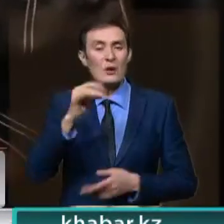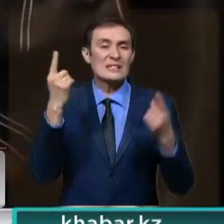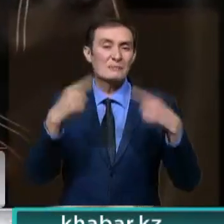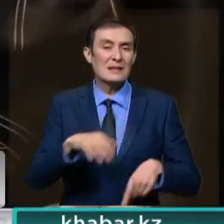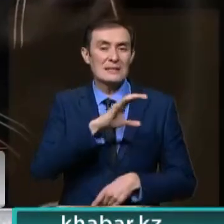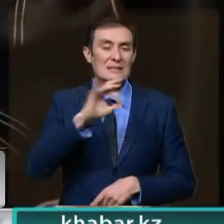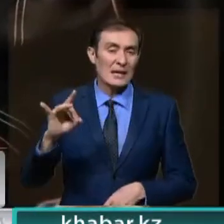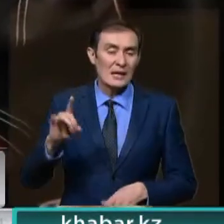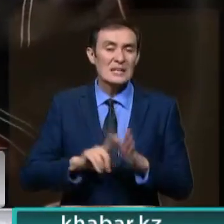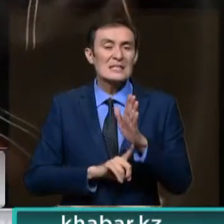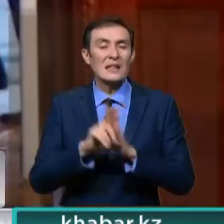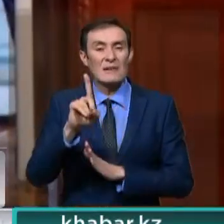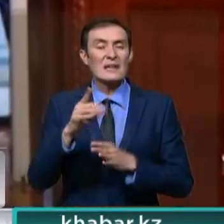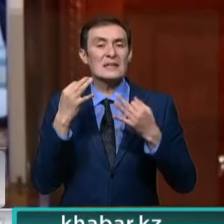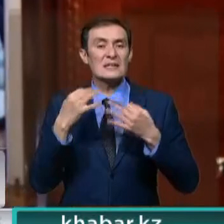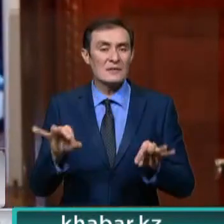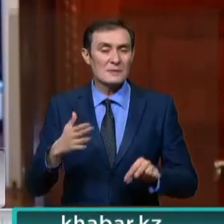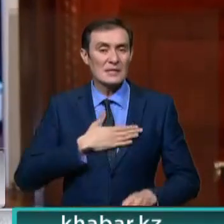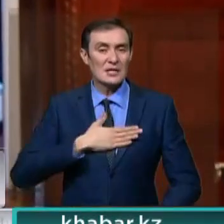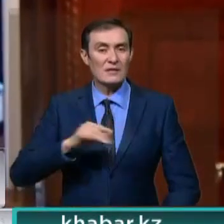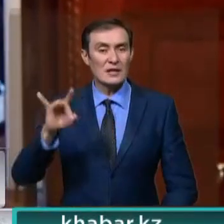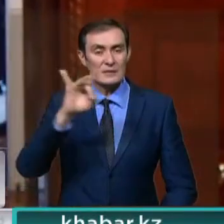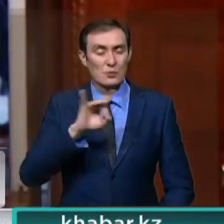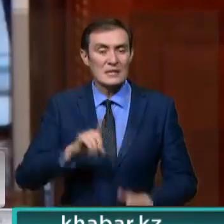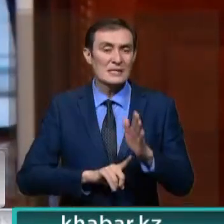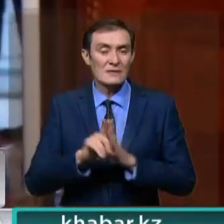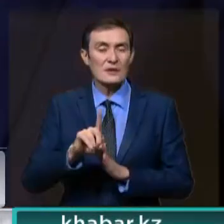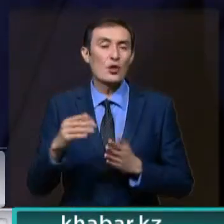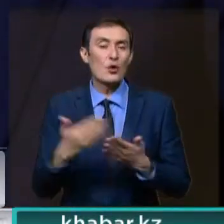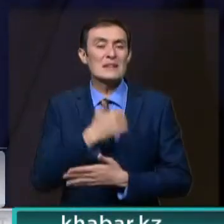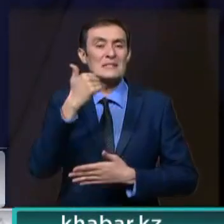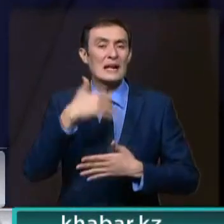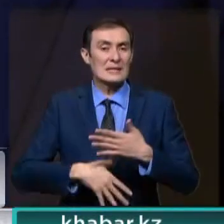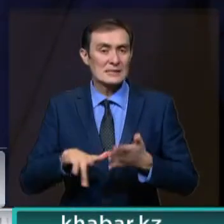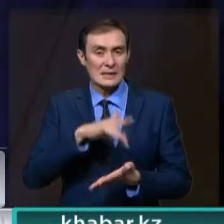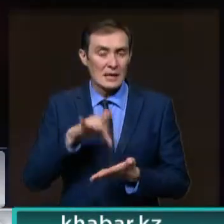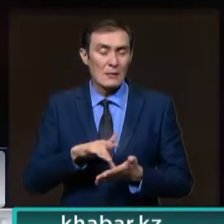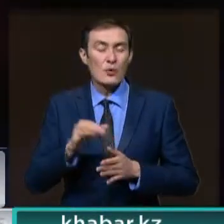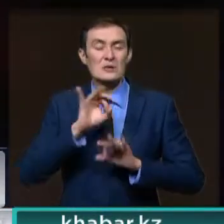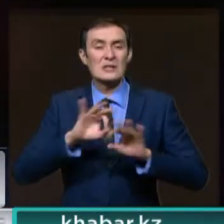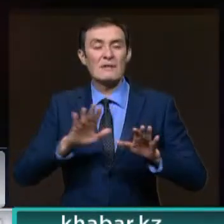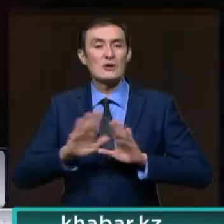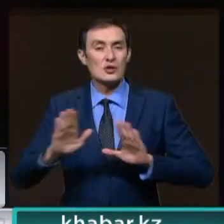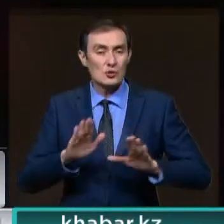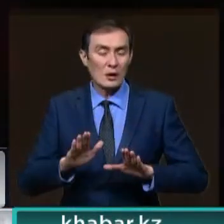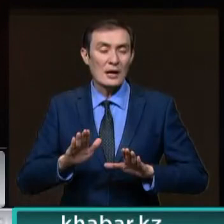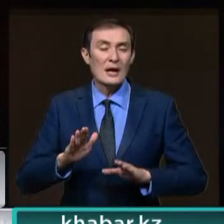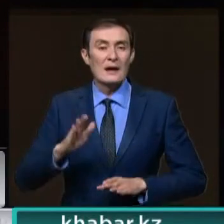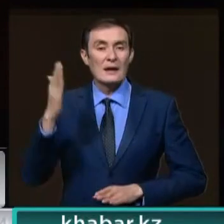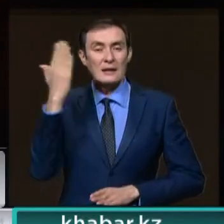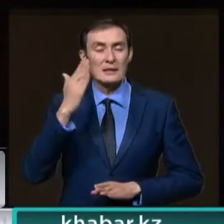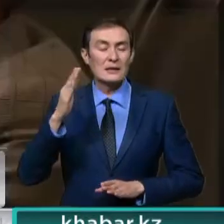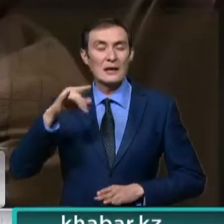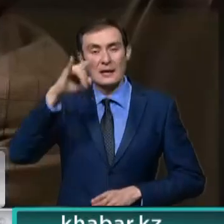распаде СССР, становлении независимости нашей республики и зарождении новой столицы. По словам режиссера, картина «Кэзок. История